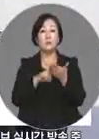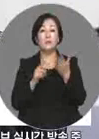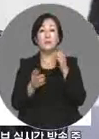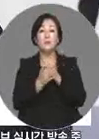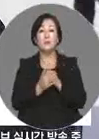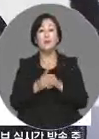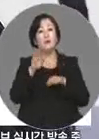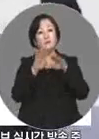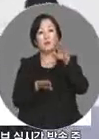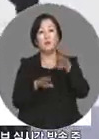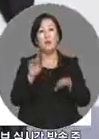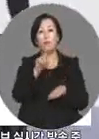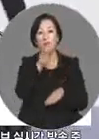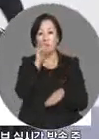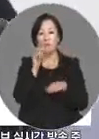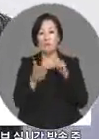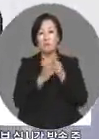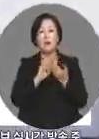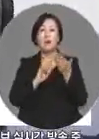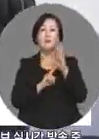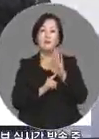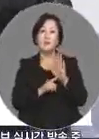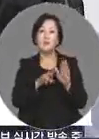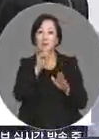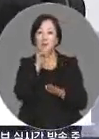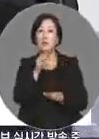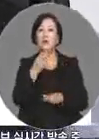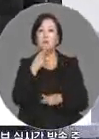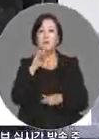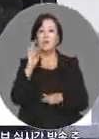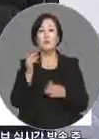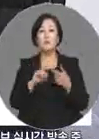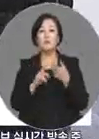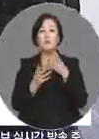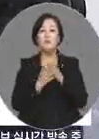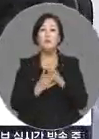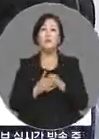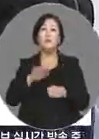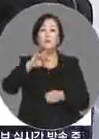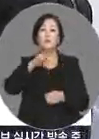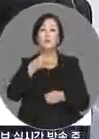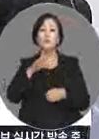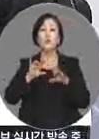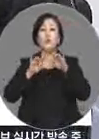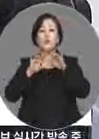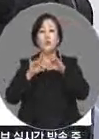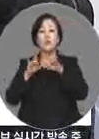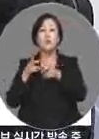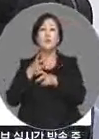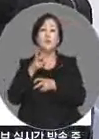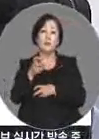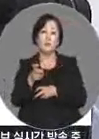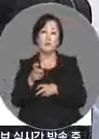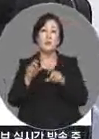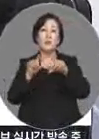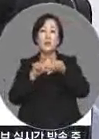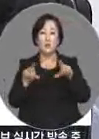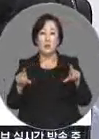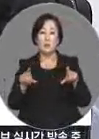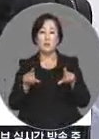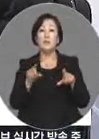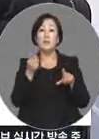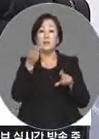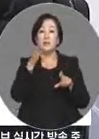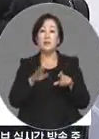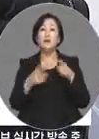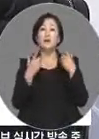대체 무슨 차이점이 있어서 이렇게 전시되어 있는 건가요? 이 수소 전기버스는 일반적인